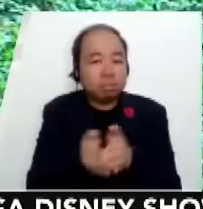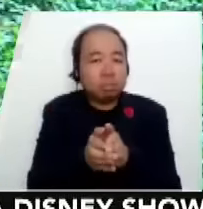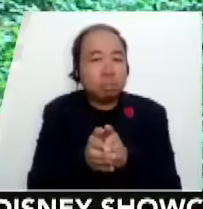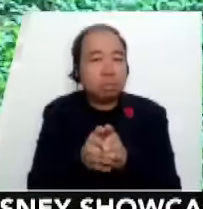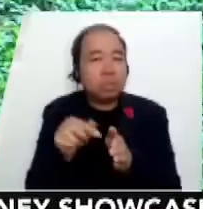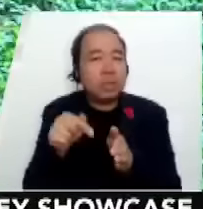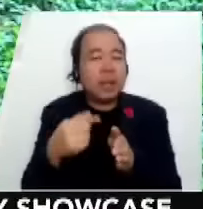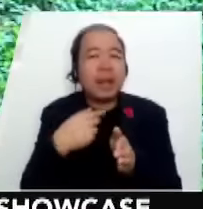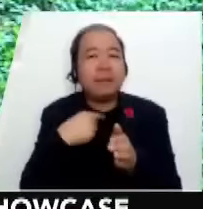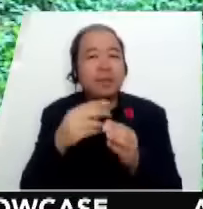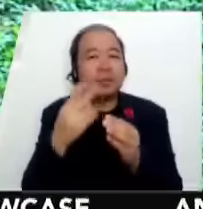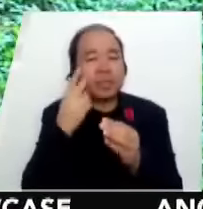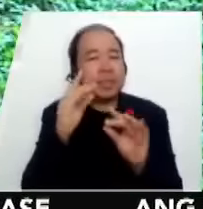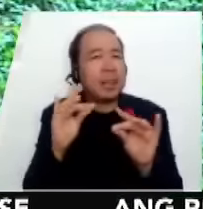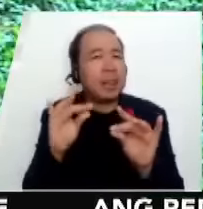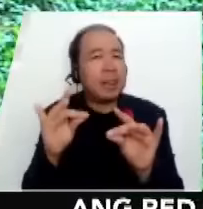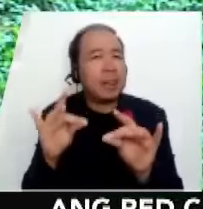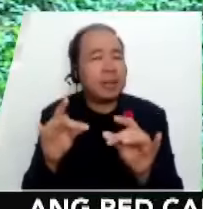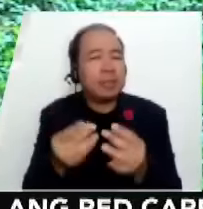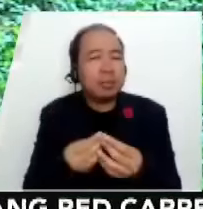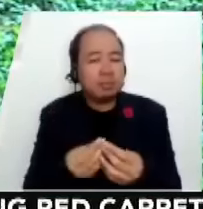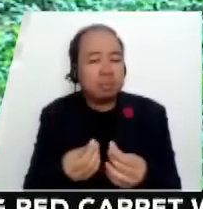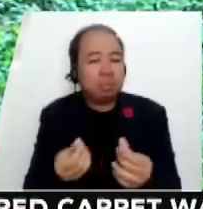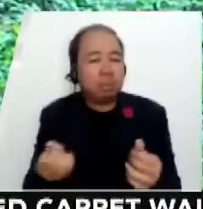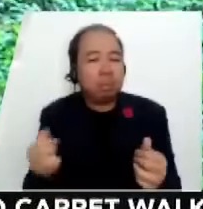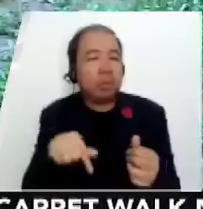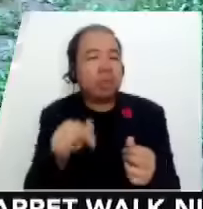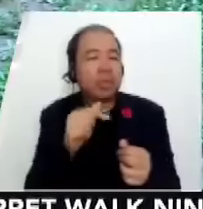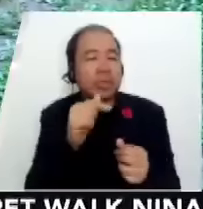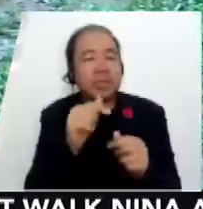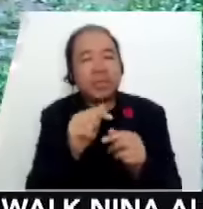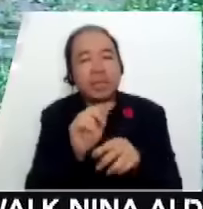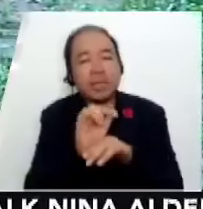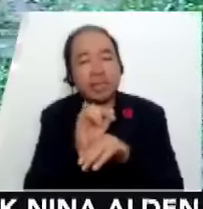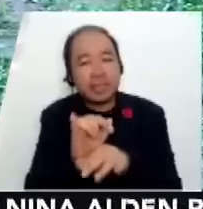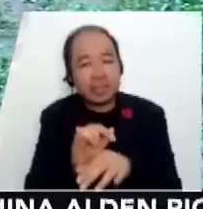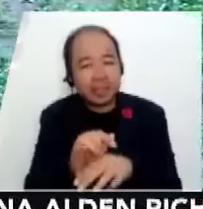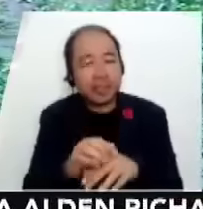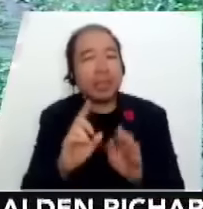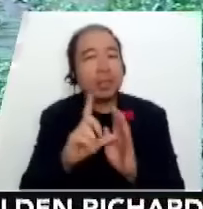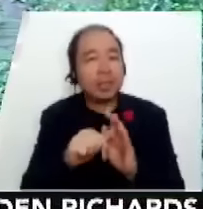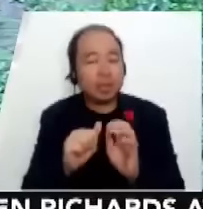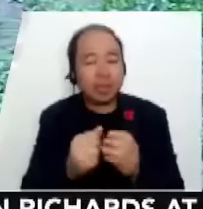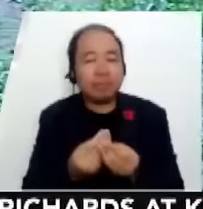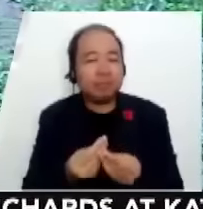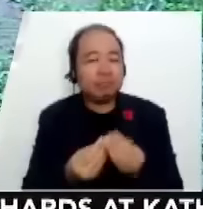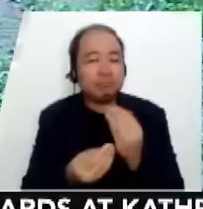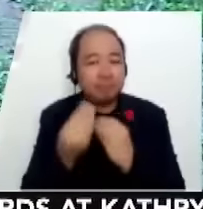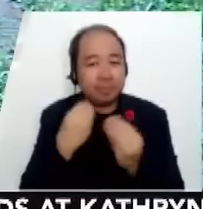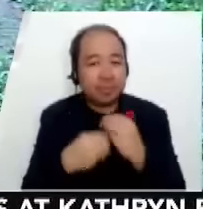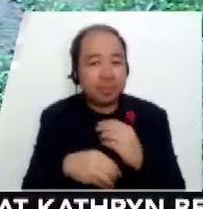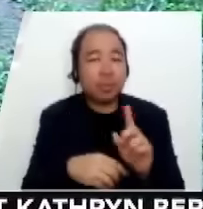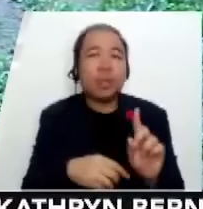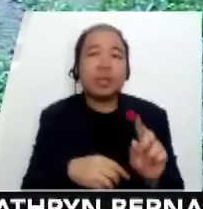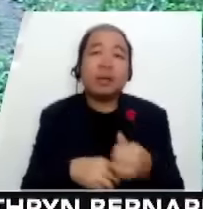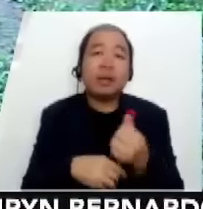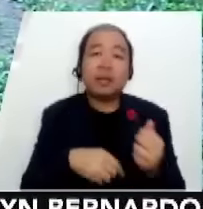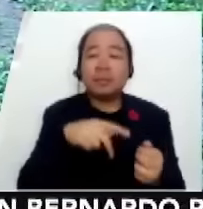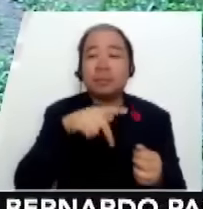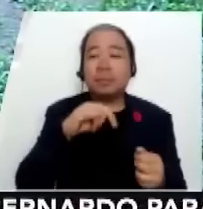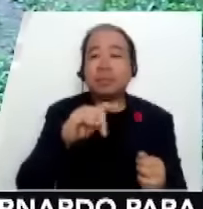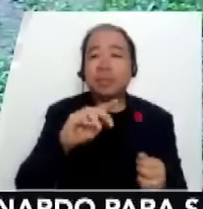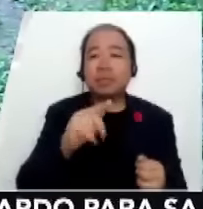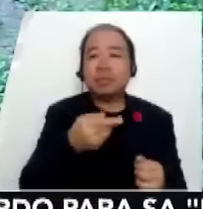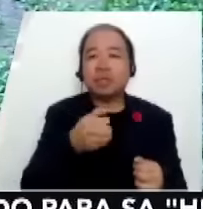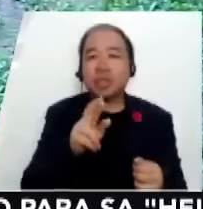digestive enzymes kung saan nilulusaw ang prey at kanyang nakakain. At eto naman ang pitcher plant. Kaya tinawag na pitcher plant, meron siyang pitchel